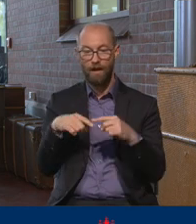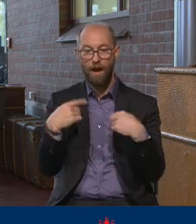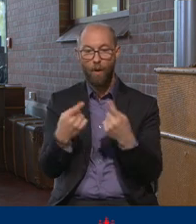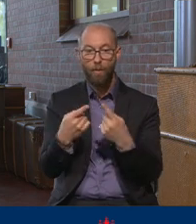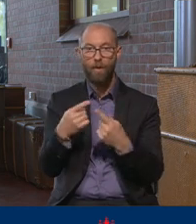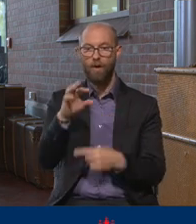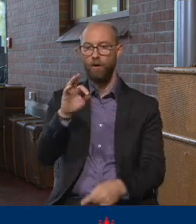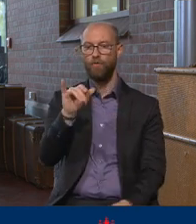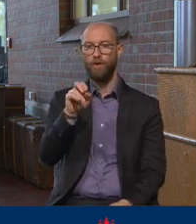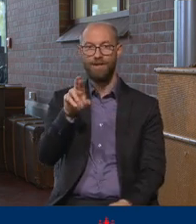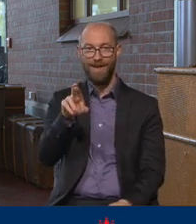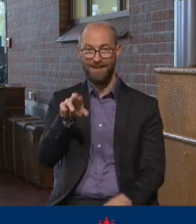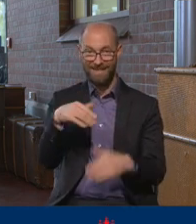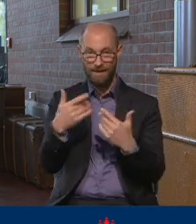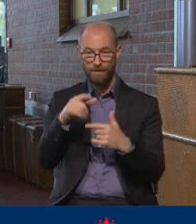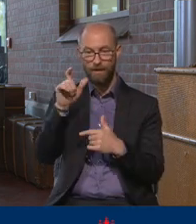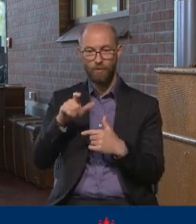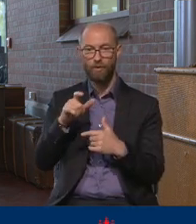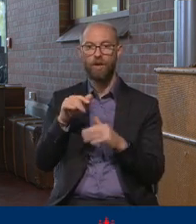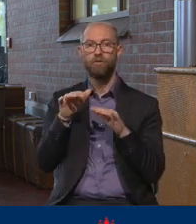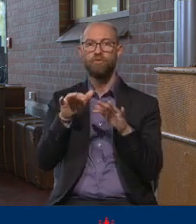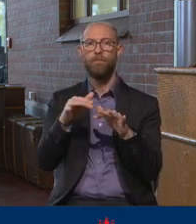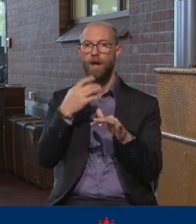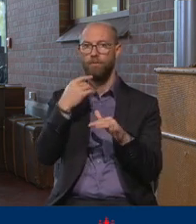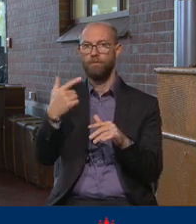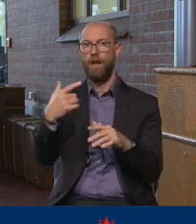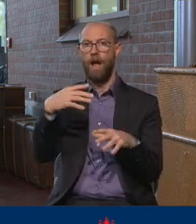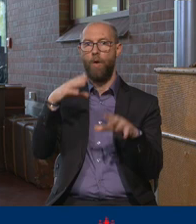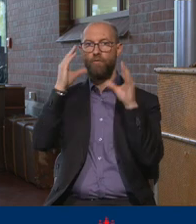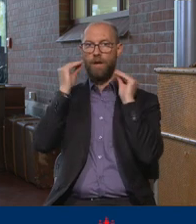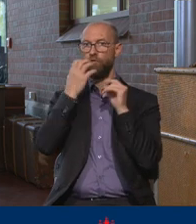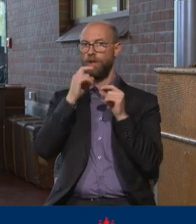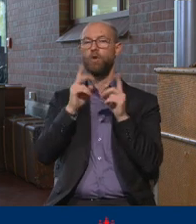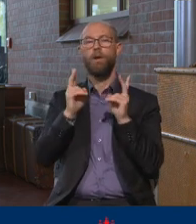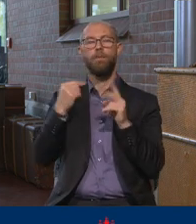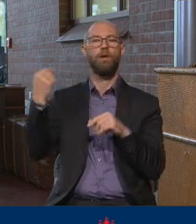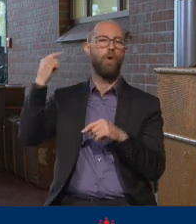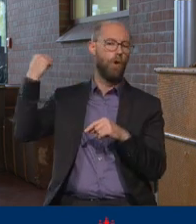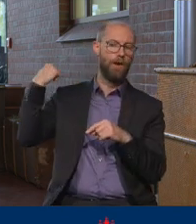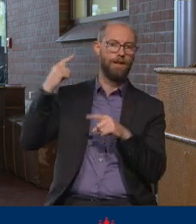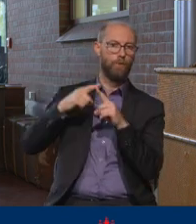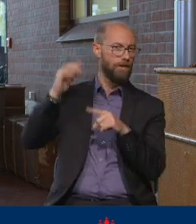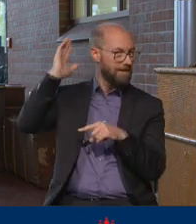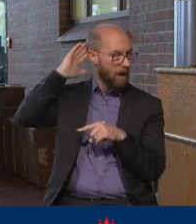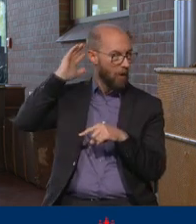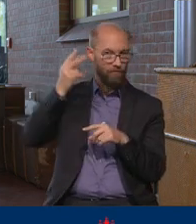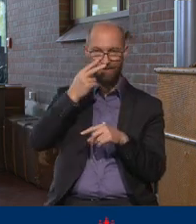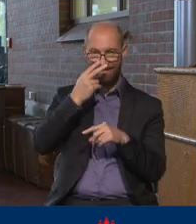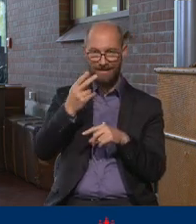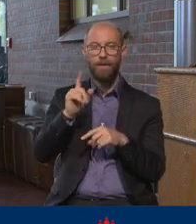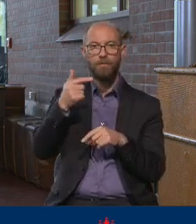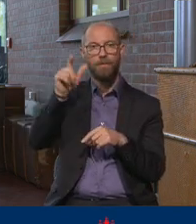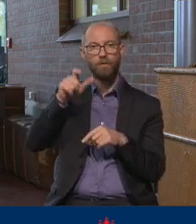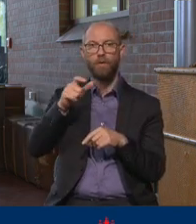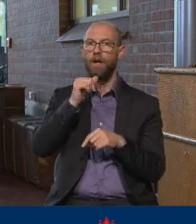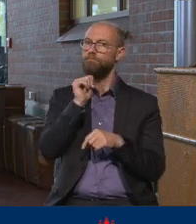nicht im stream erscheinen möchte zweifelsfall ja sowieso nur mit dem rücken und dem hinterkopf aber gibt es trotzdem jemand der sagt nein möchte ich